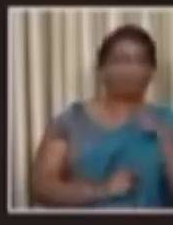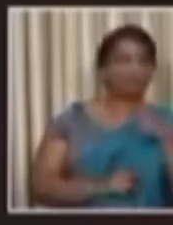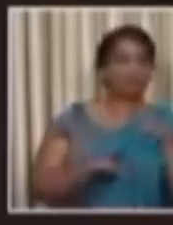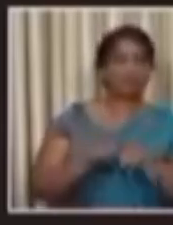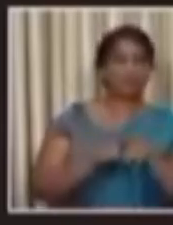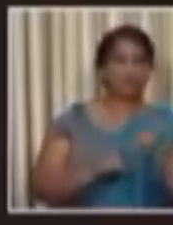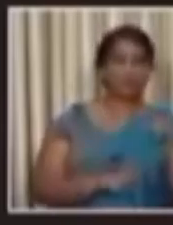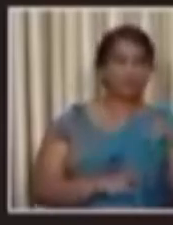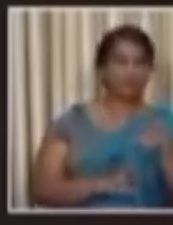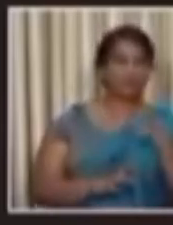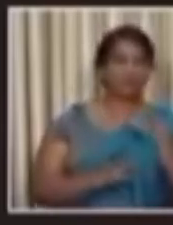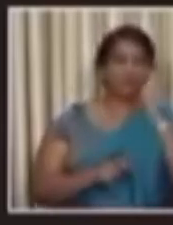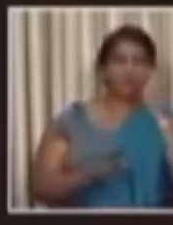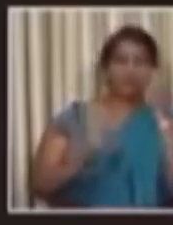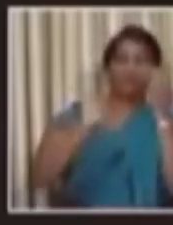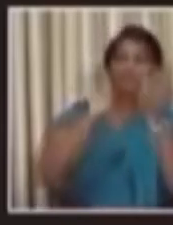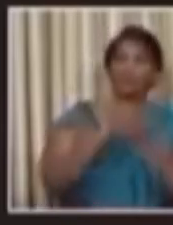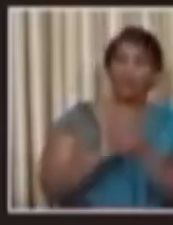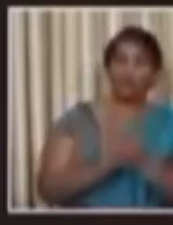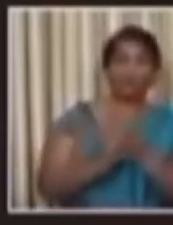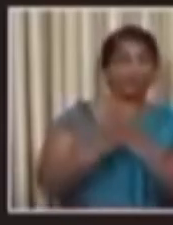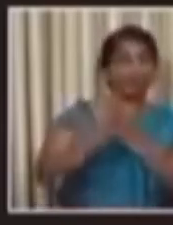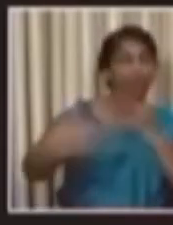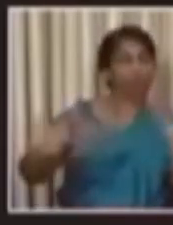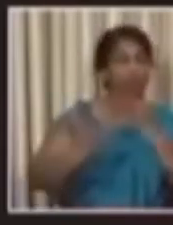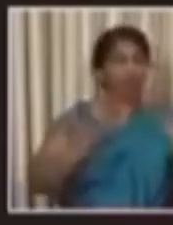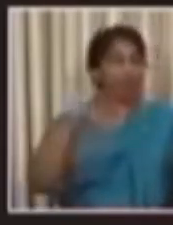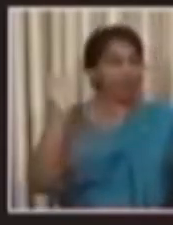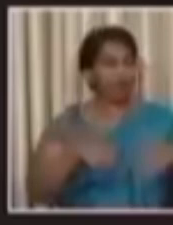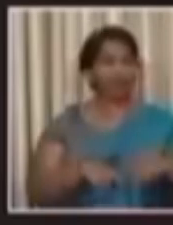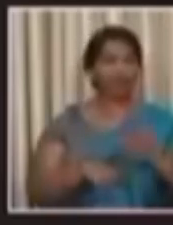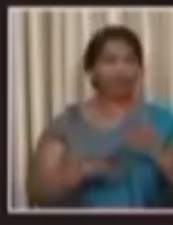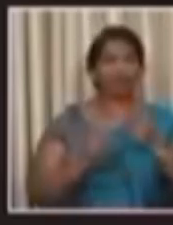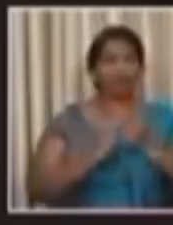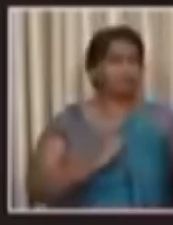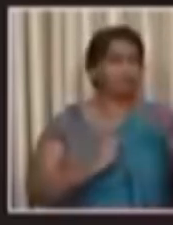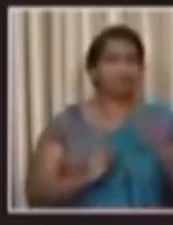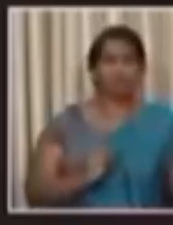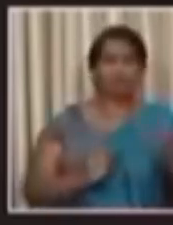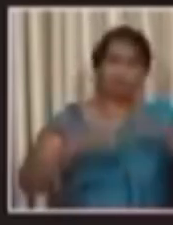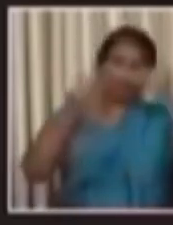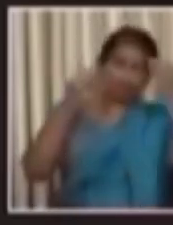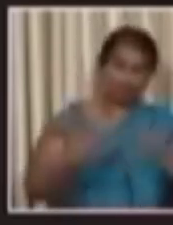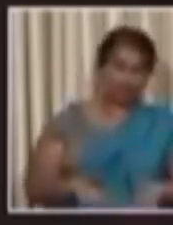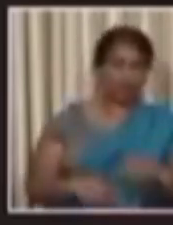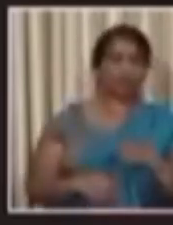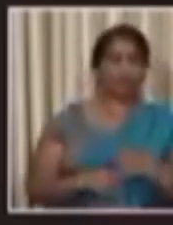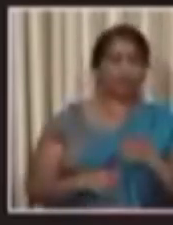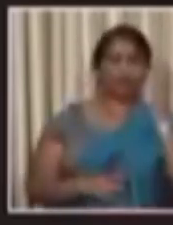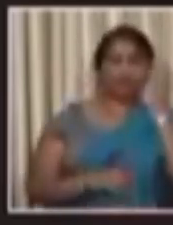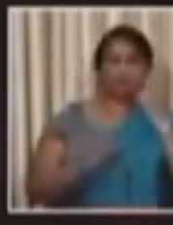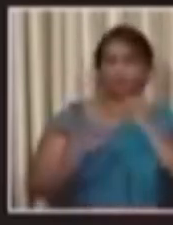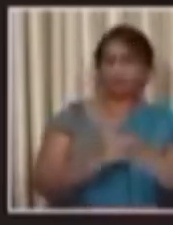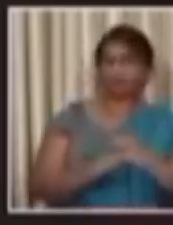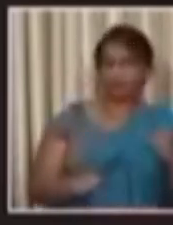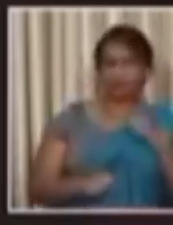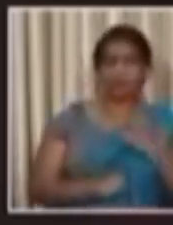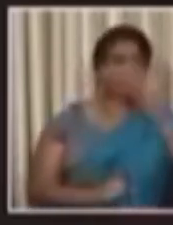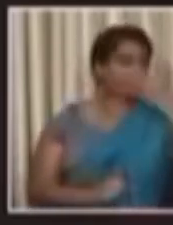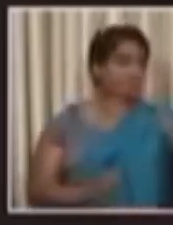එකක් නෙවෙයි. ජනතාවට පෙන්වා දුන්නේ පෝලිං යුගයක් එනවා. මේක එච්චර දුවන්න බෑ. කඩන් වැටෙනවා. පරිණතභාවයක් නැහැ.